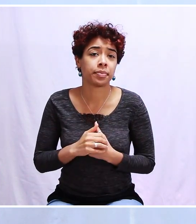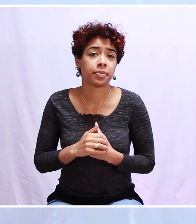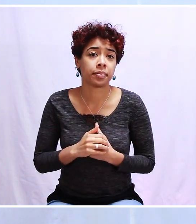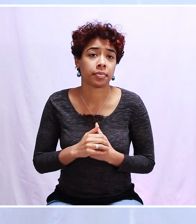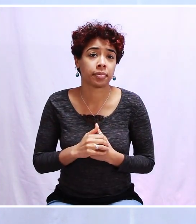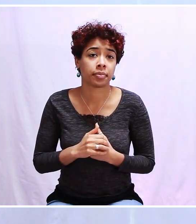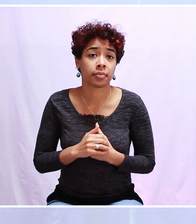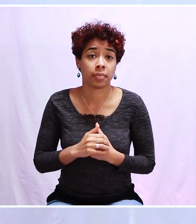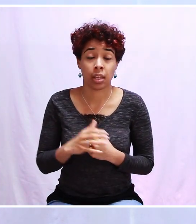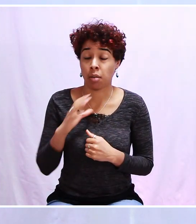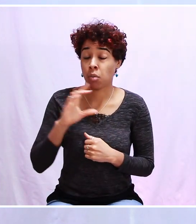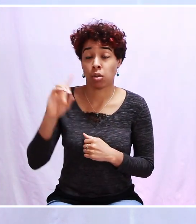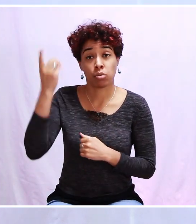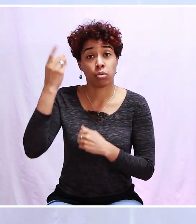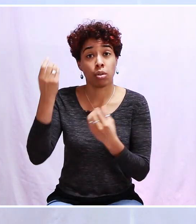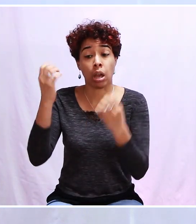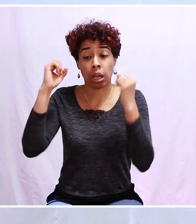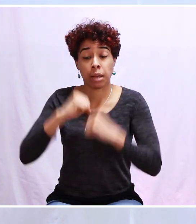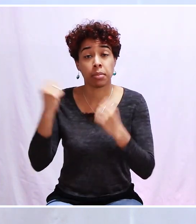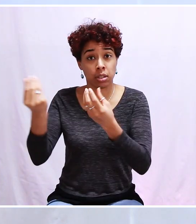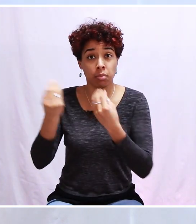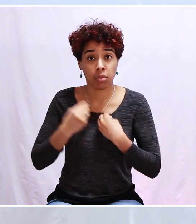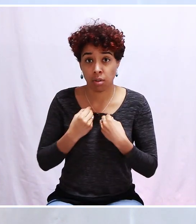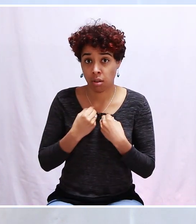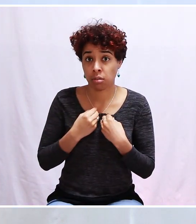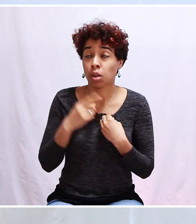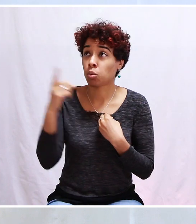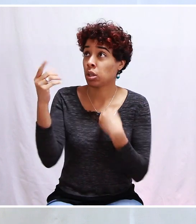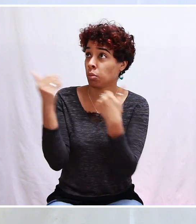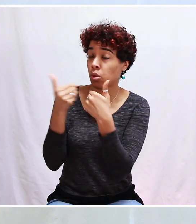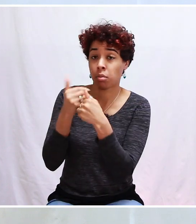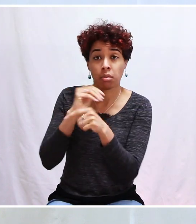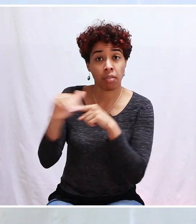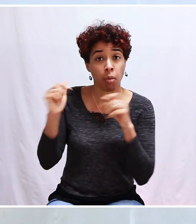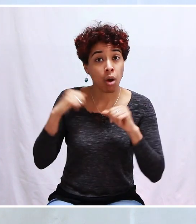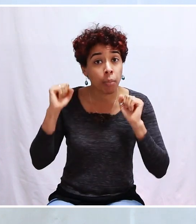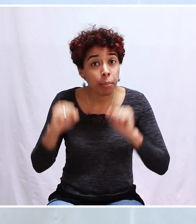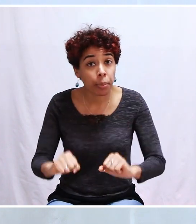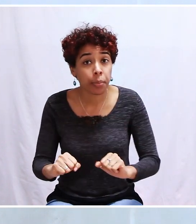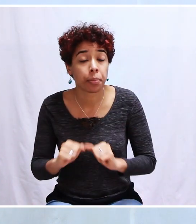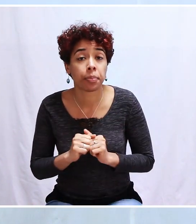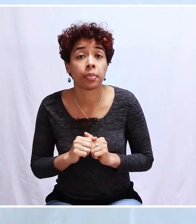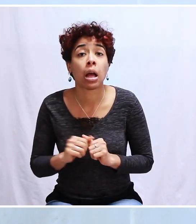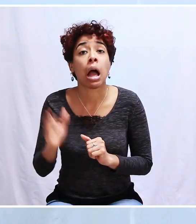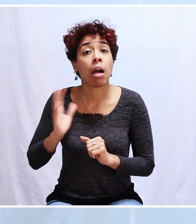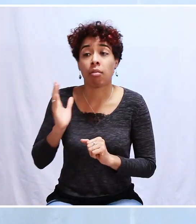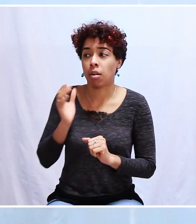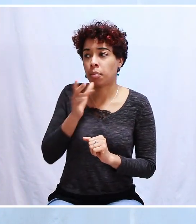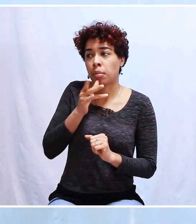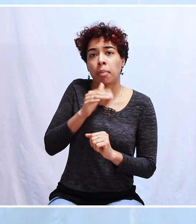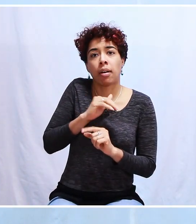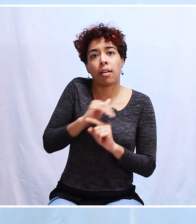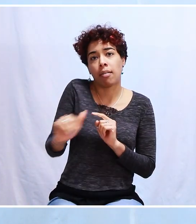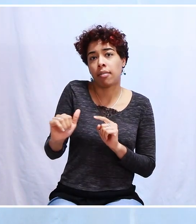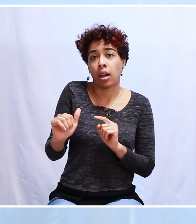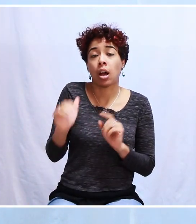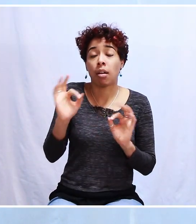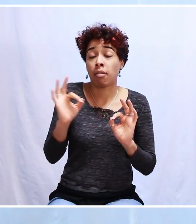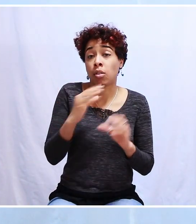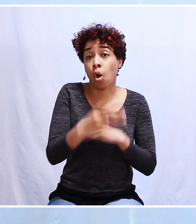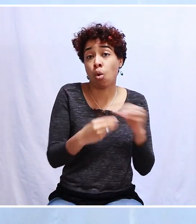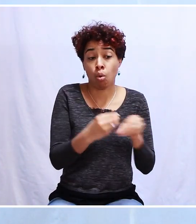C'est-à-dire que j'ai reçu les capacités de Dieu et que je peux faire ce que Dieu me demande de faire. Et des choses que avant je ne pouvais pas faire dans le monde